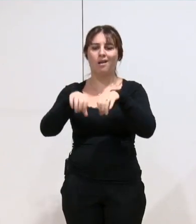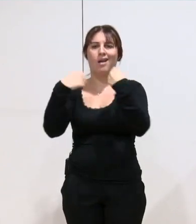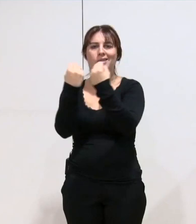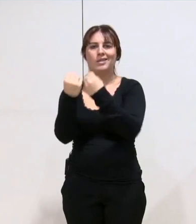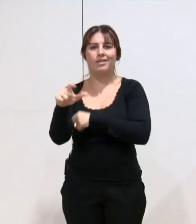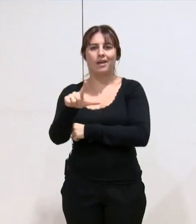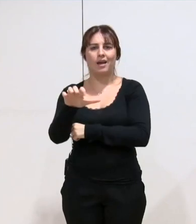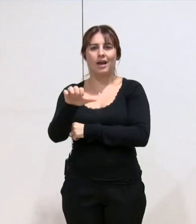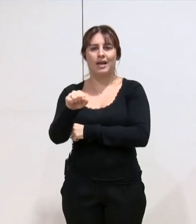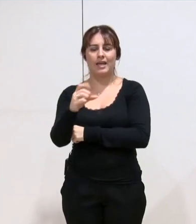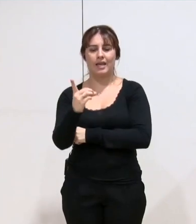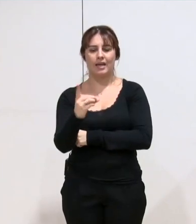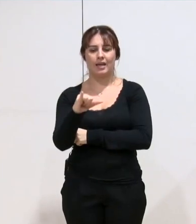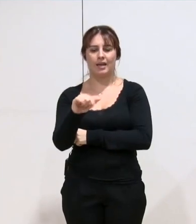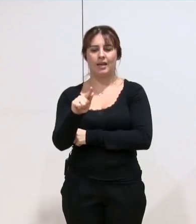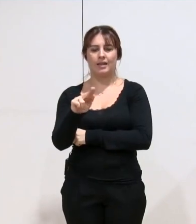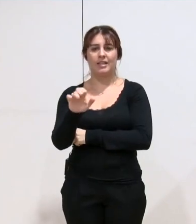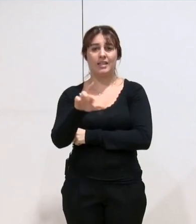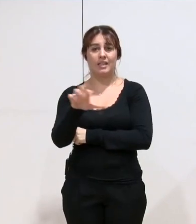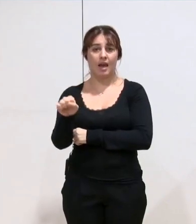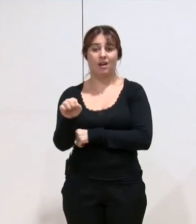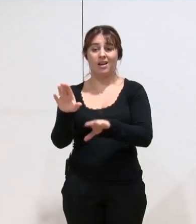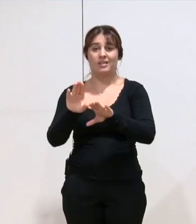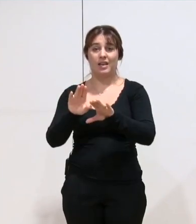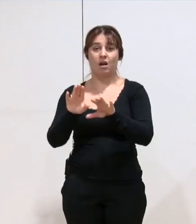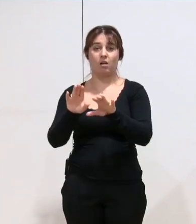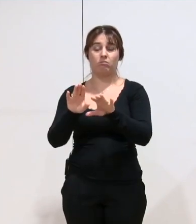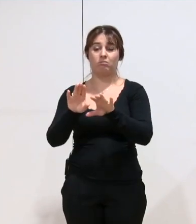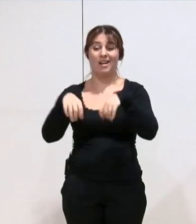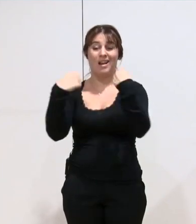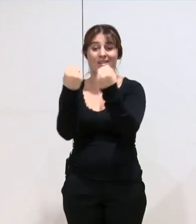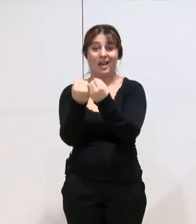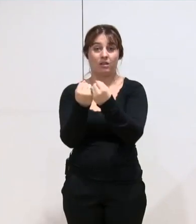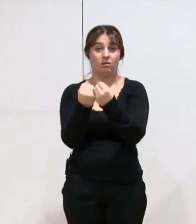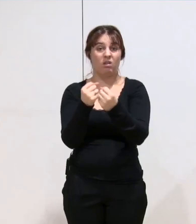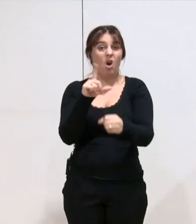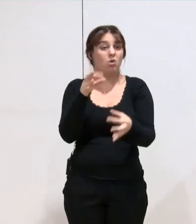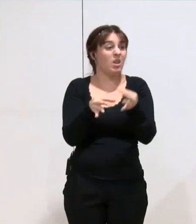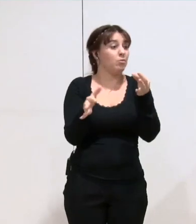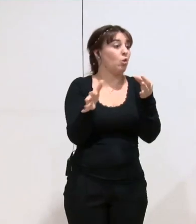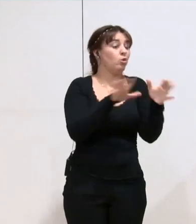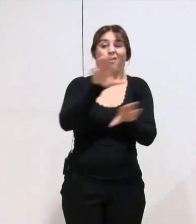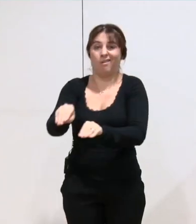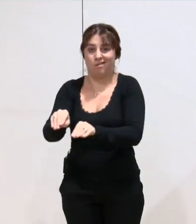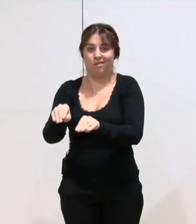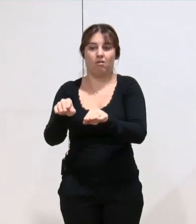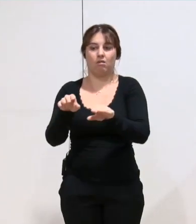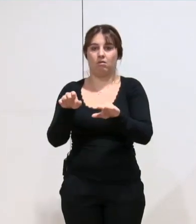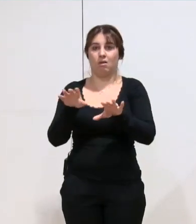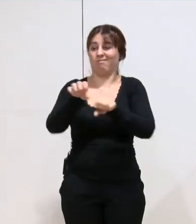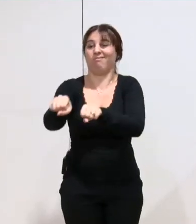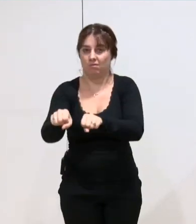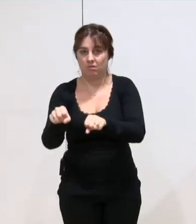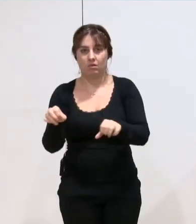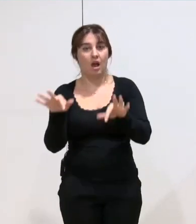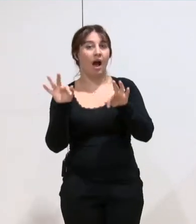être effectivement un stade de repli. Et que ça n'est pas qu'une question de packaging, c'est aussi